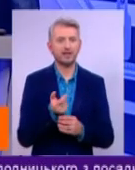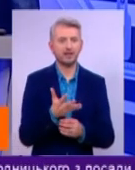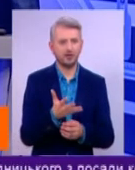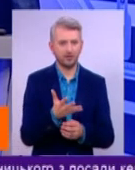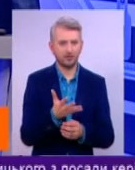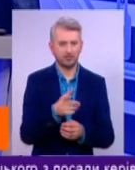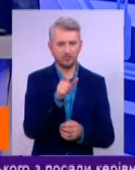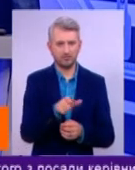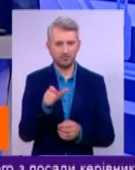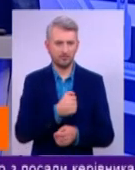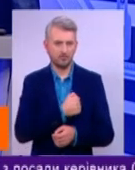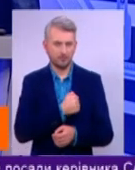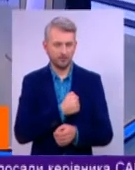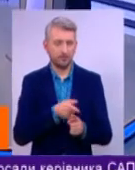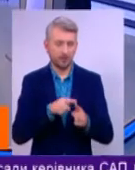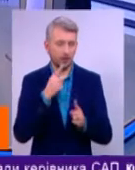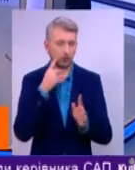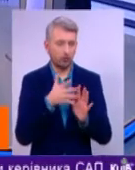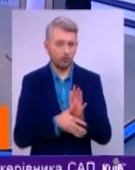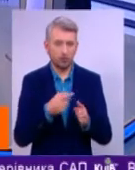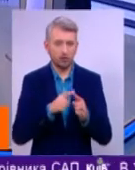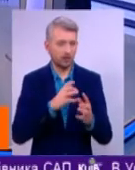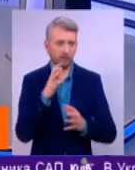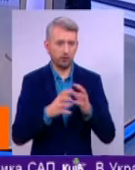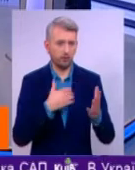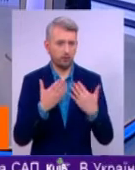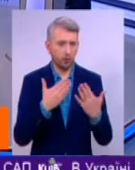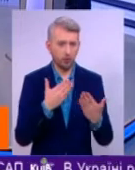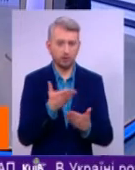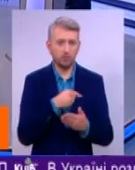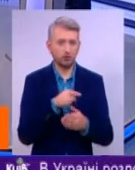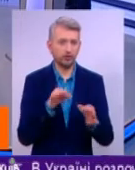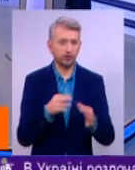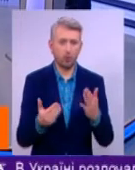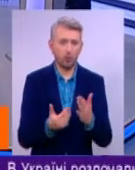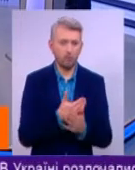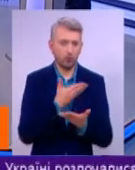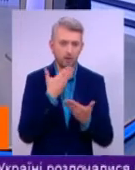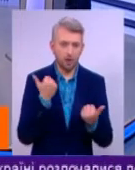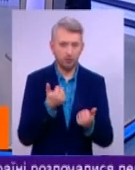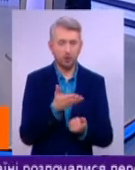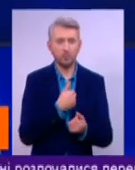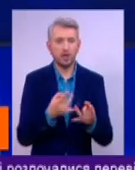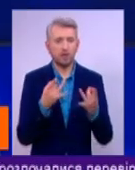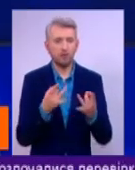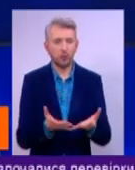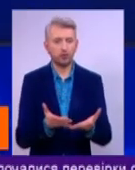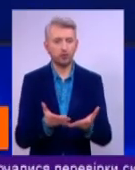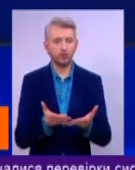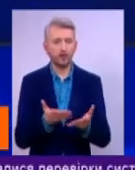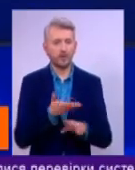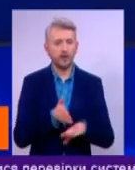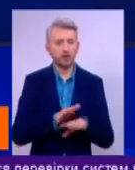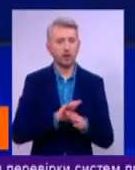частині Збройних сил. Це зрозуміло. Це світові підходи, і ми тут нічого нового не маємо. Ми просто в